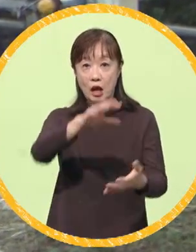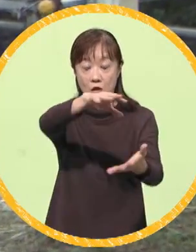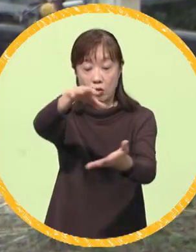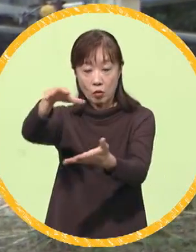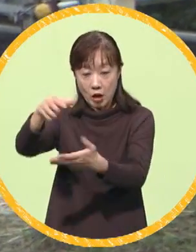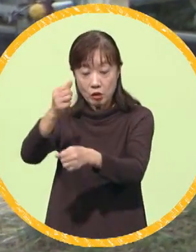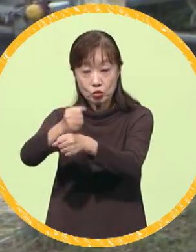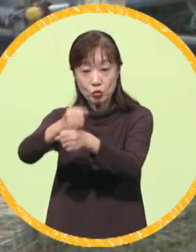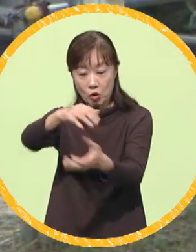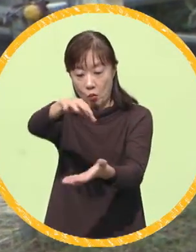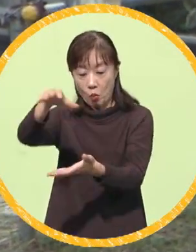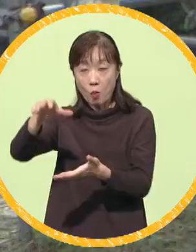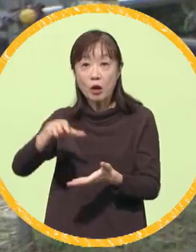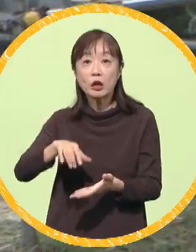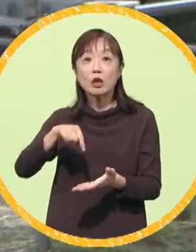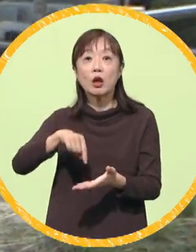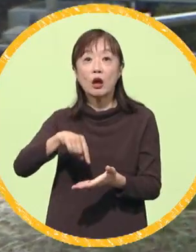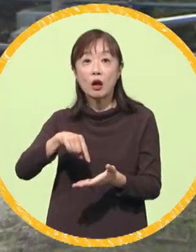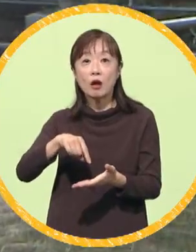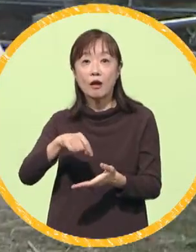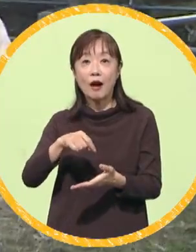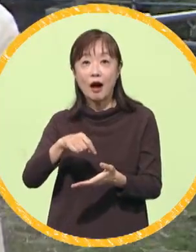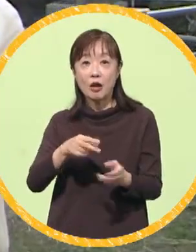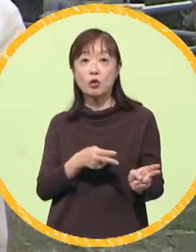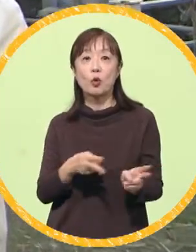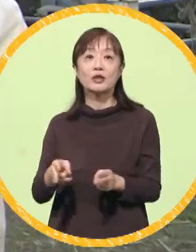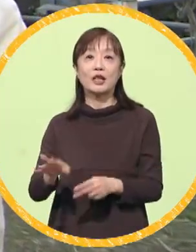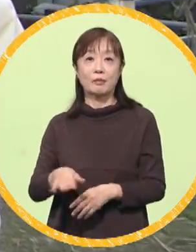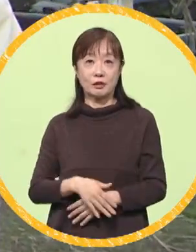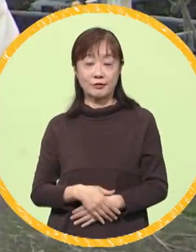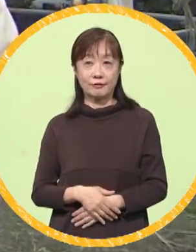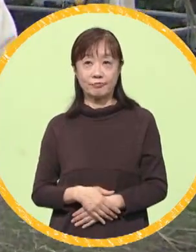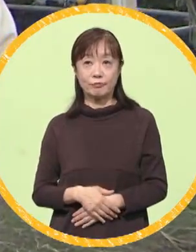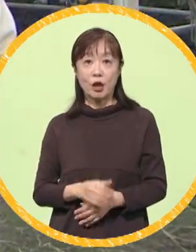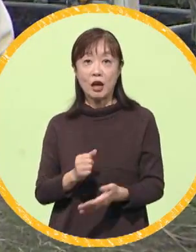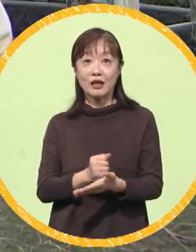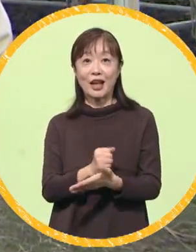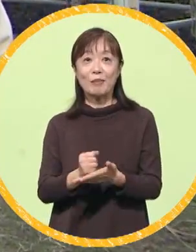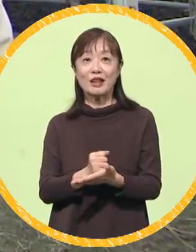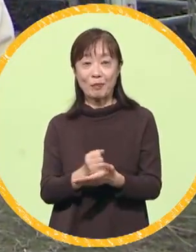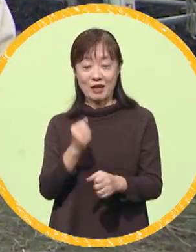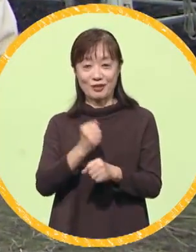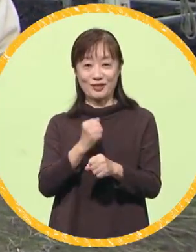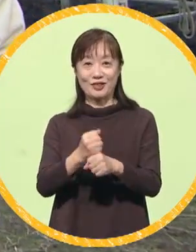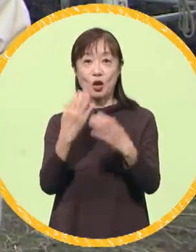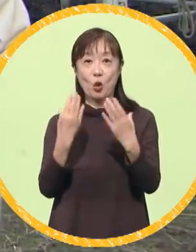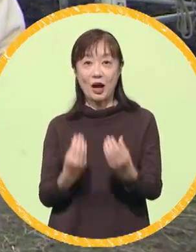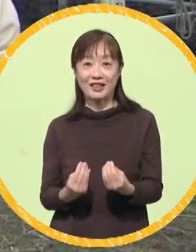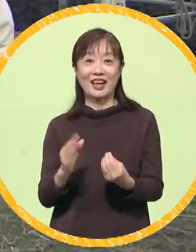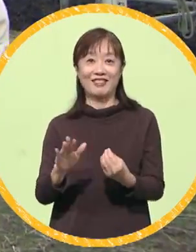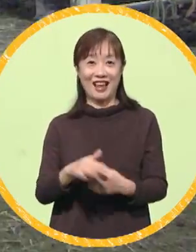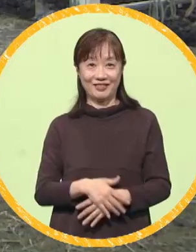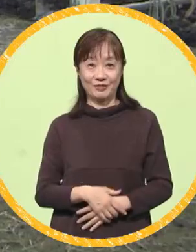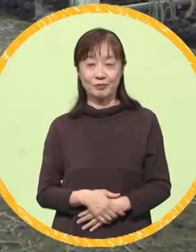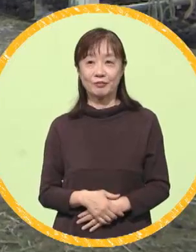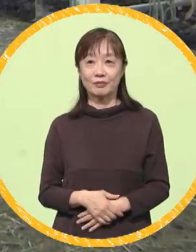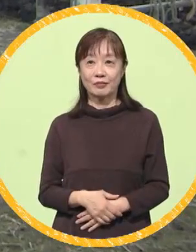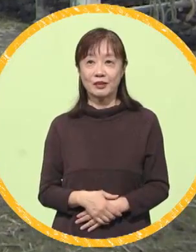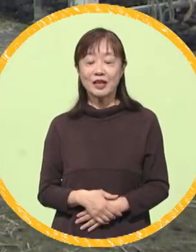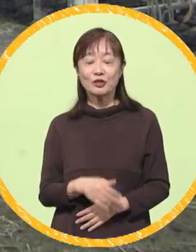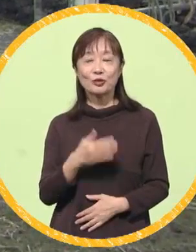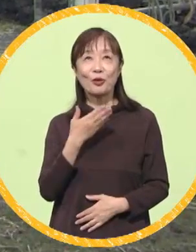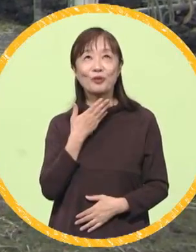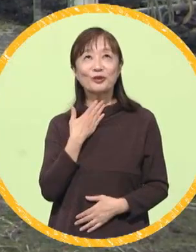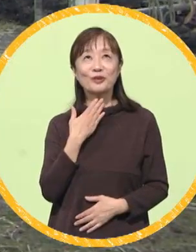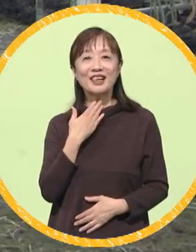工したものが用意されているので。飲みますか？ 今日たまたまあるんですか？ そうです。 ラッキーと喉乾いて